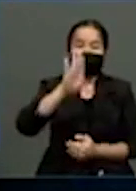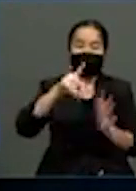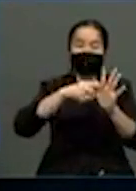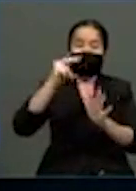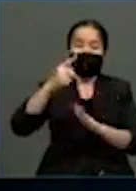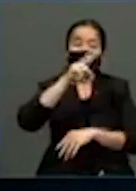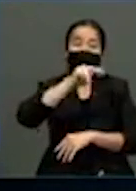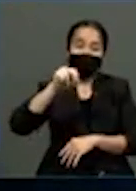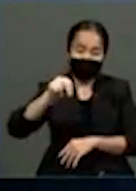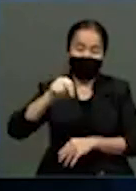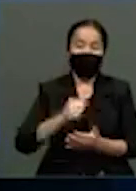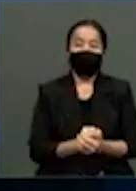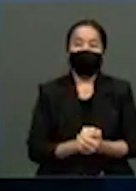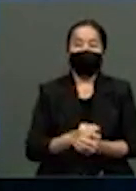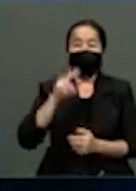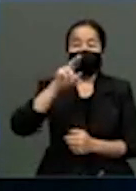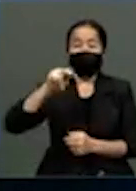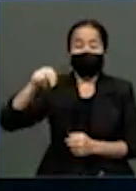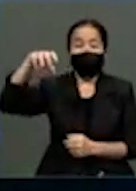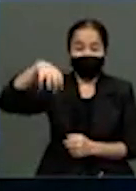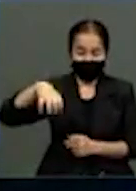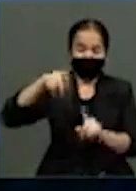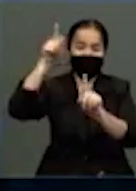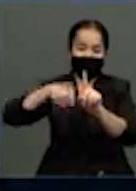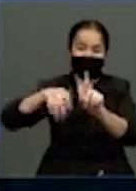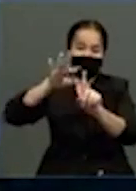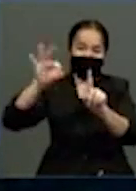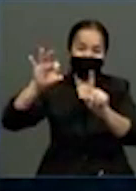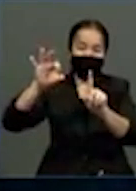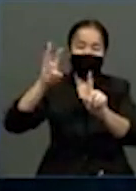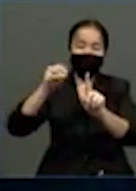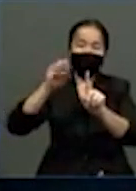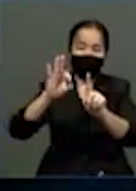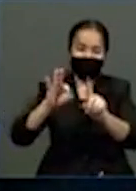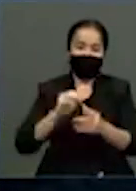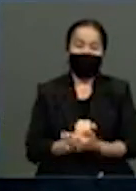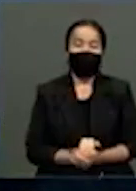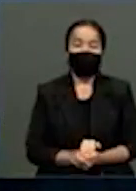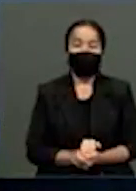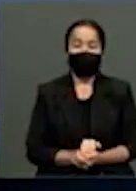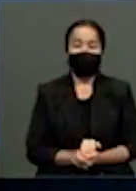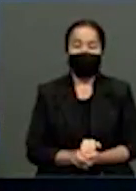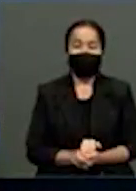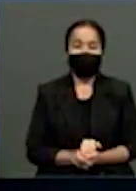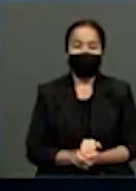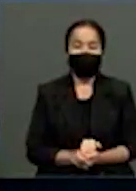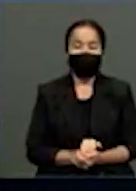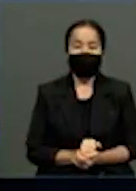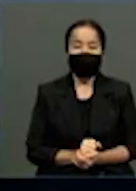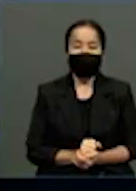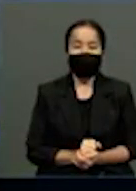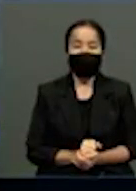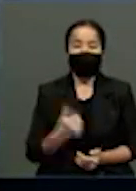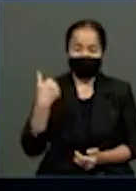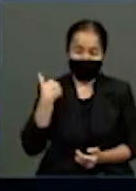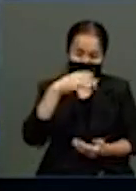นนทบุรีเรือนจำนนทบุรีอยู่ที่1969ก็ได้มีการร